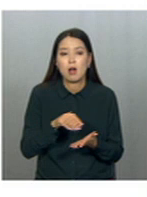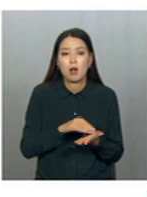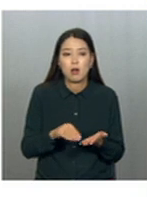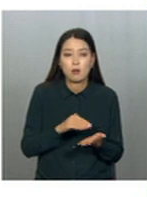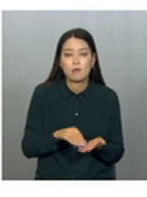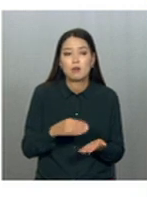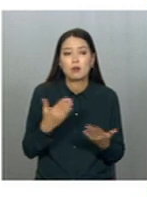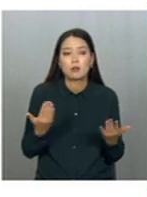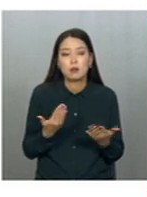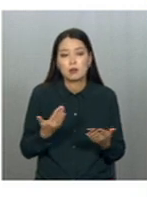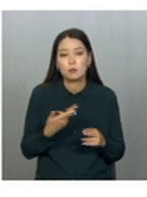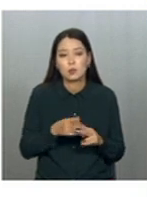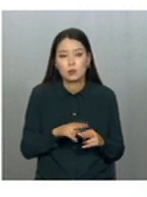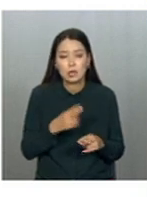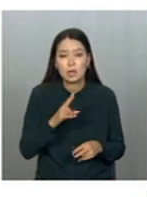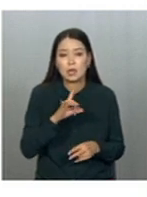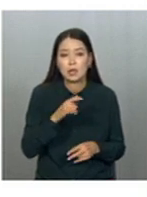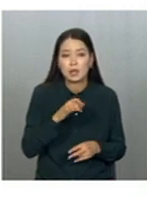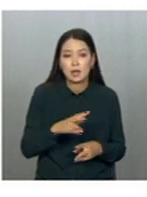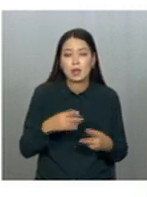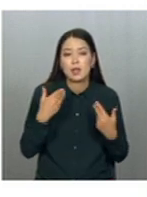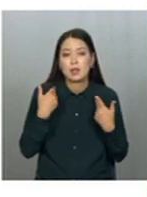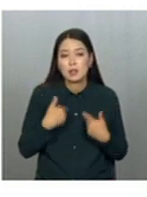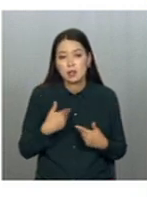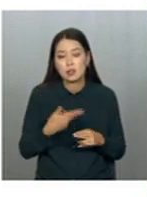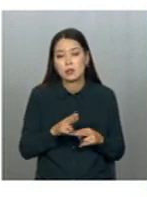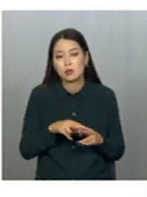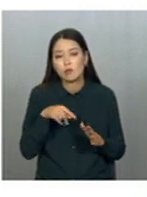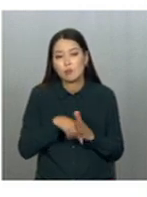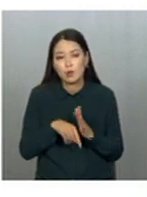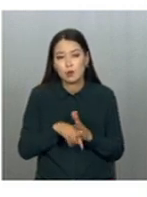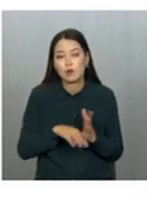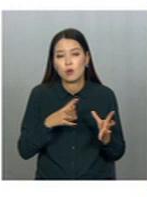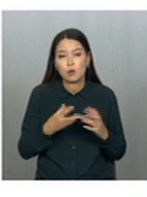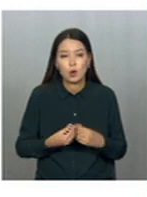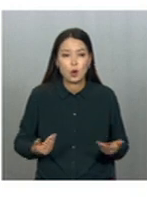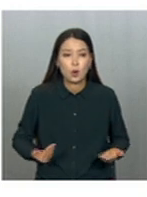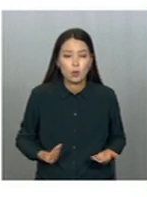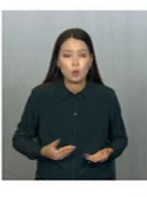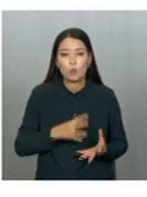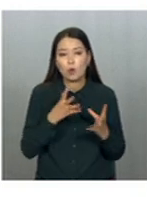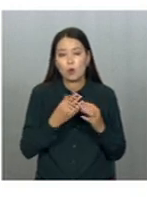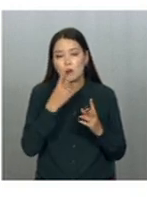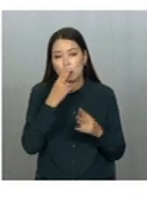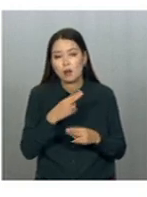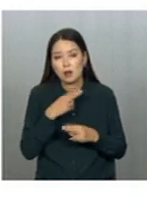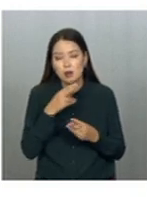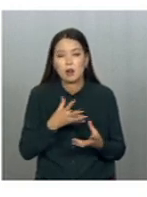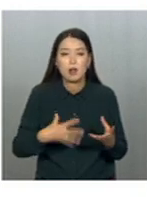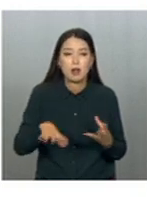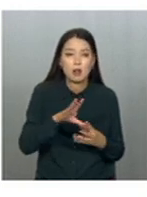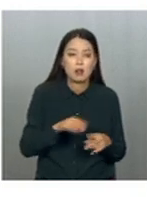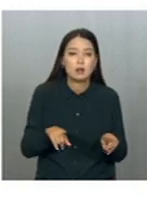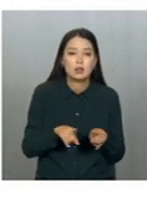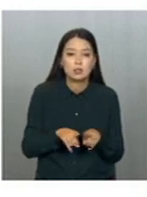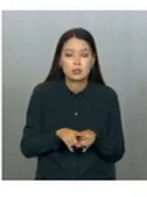қандай? Шығармадан Крейгелдің бейнесі, оның ішкі әлемі, өмірге көз қарасы, арқылы әр ісіне